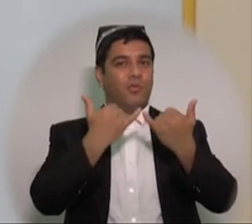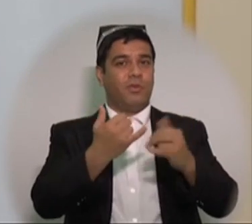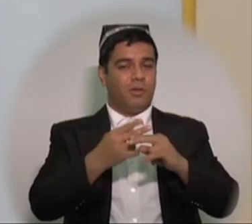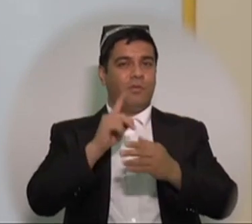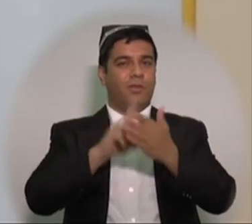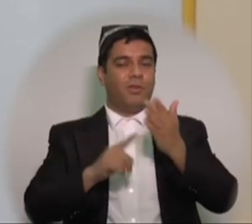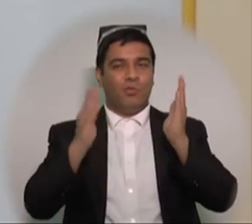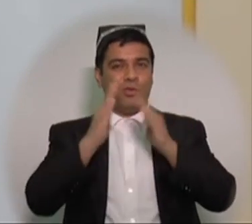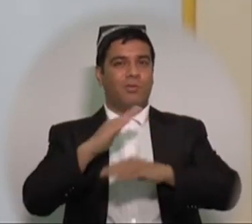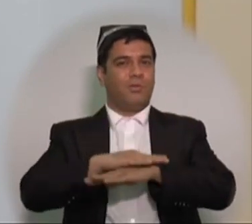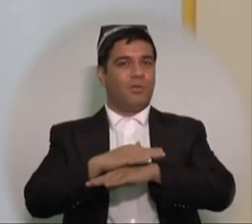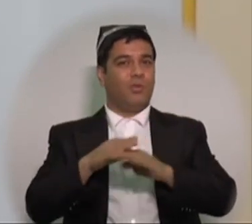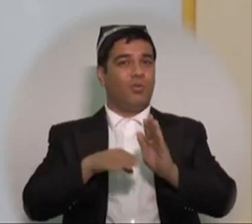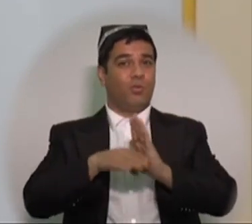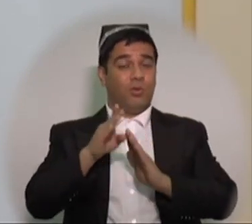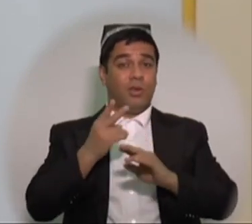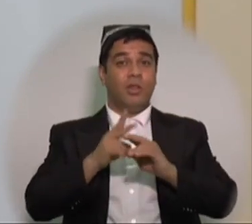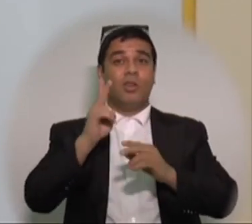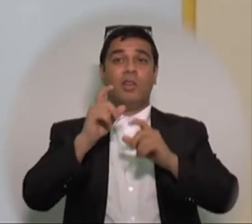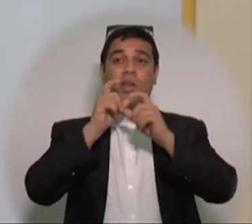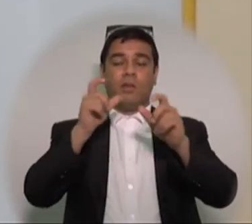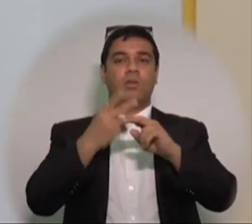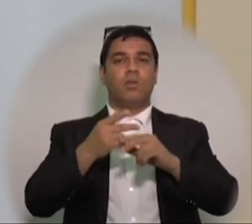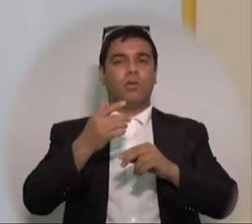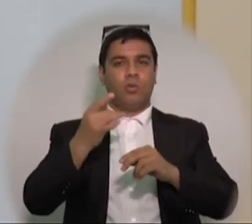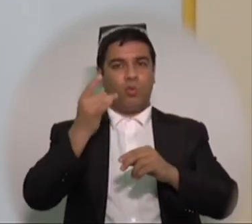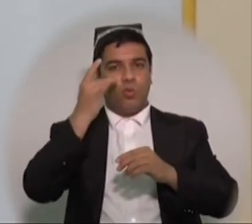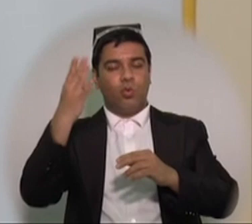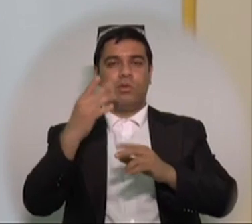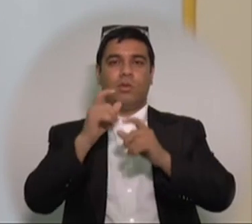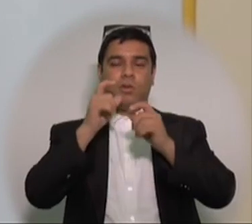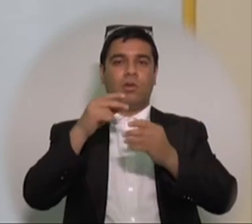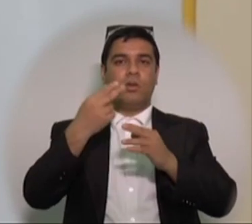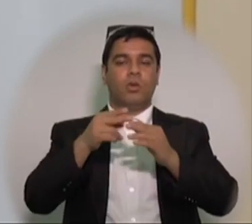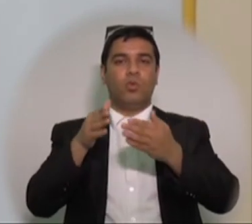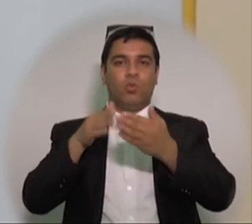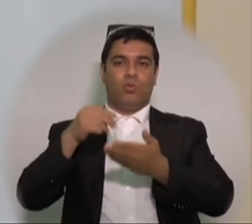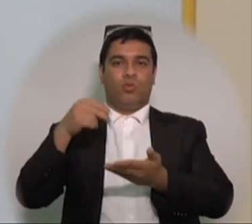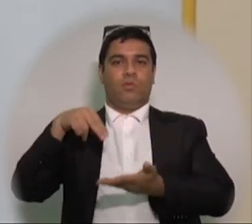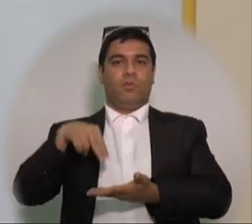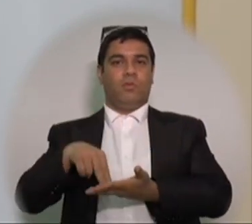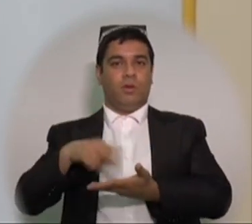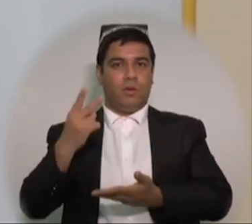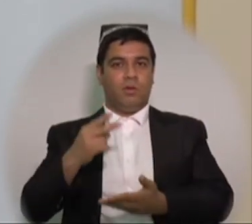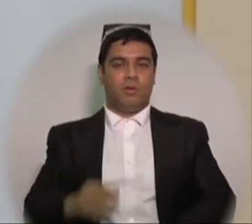Hani çakırgan adam. Adab bulan çakırıp çekege oturtursun.